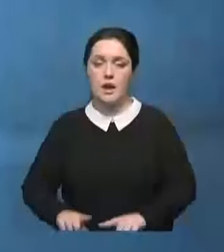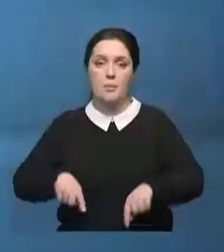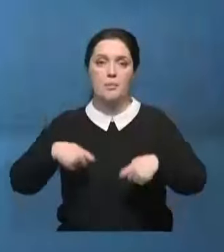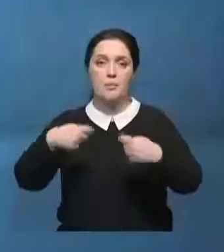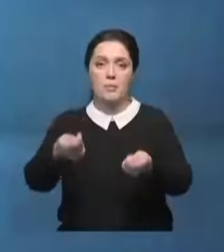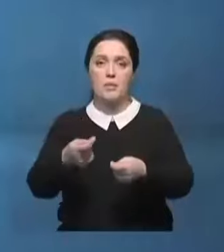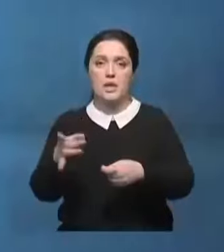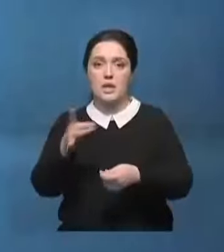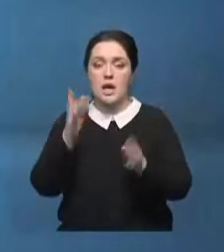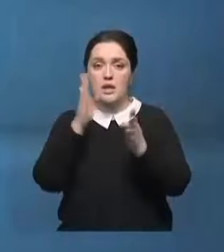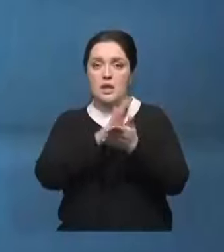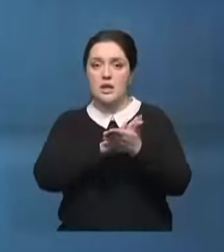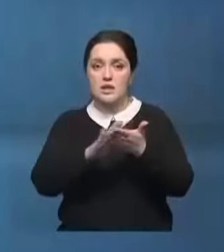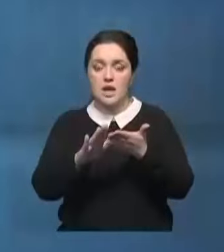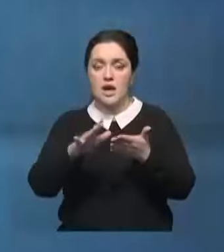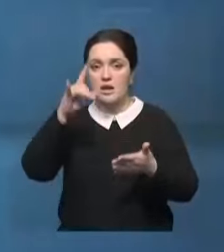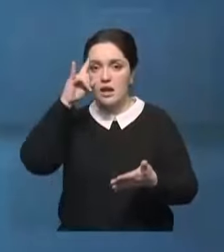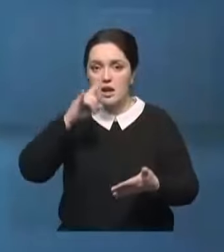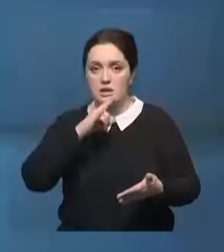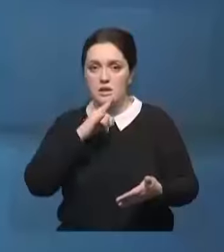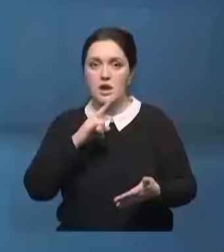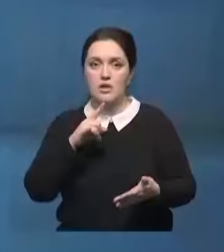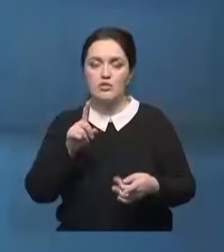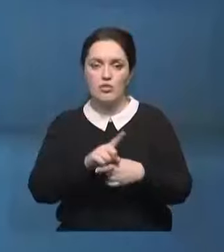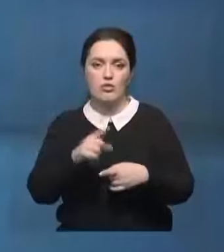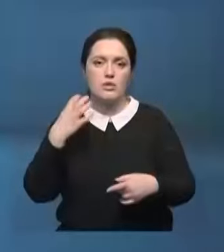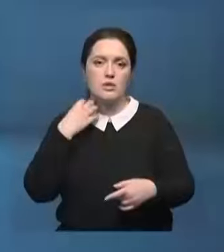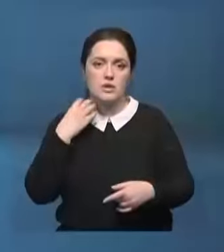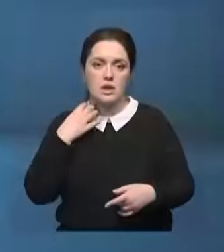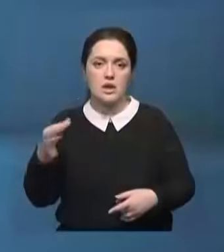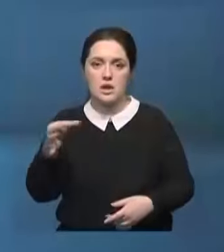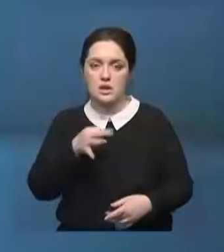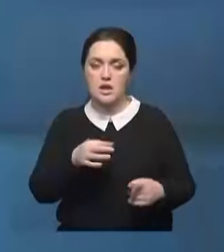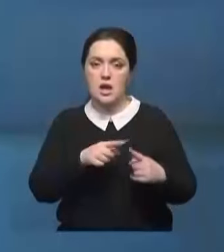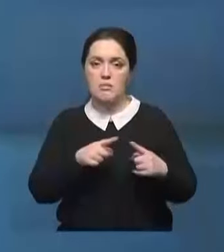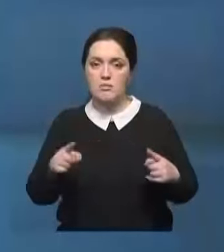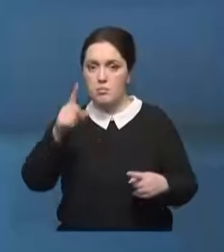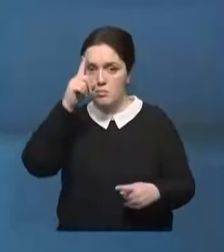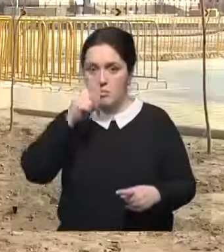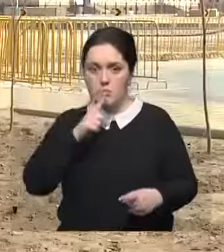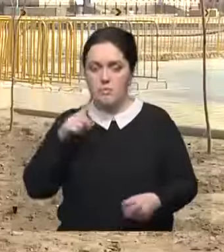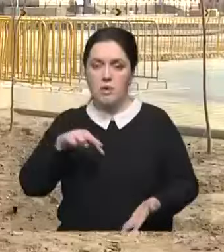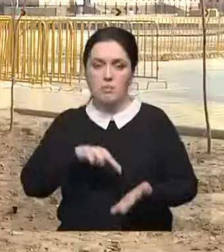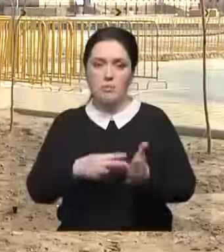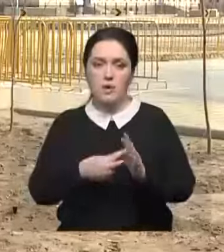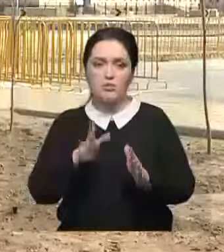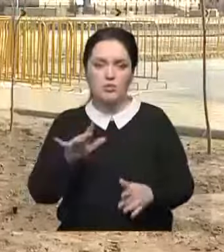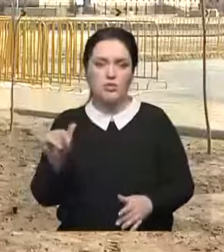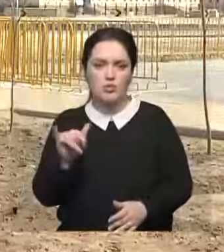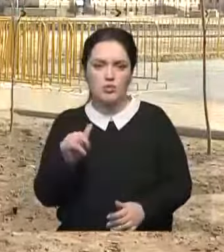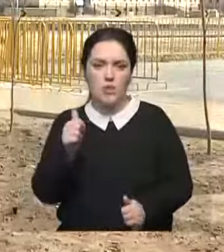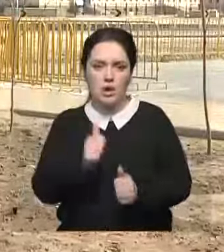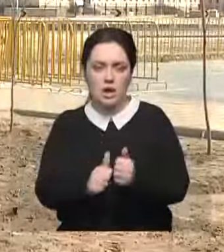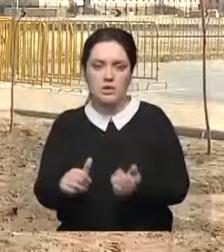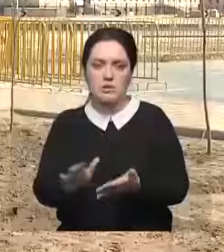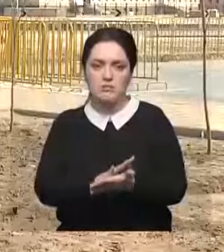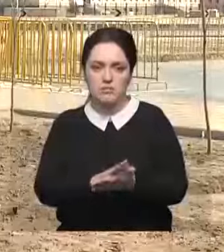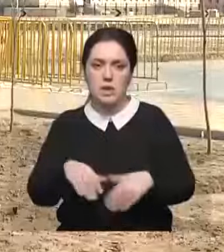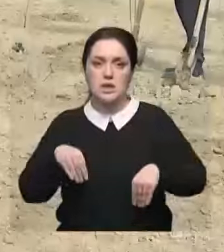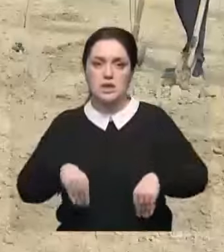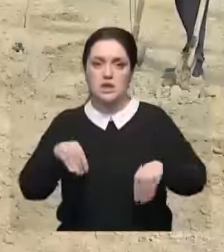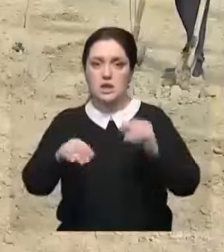Эстафету республиканской экологической акции «Таза Казахстан» подхватили и жители Кызылординской области. В течение месяца здесь планируют